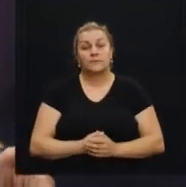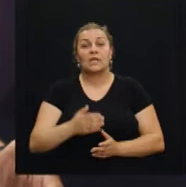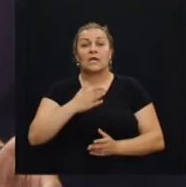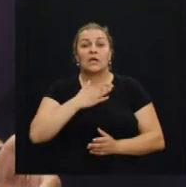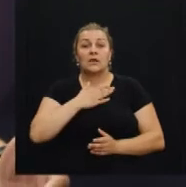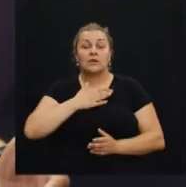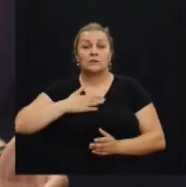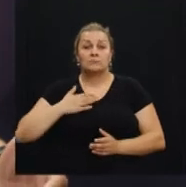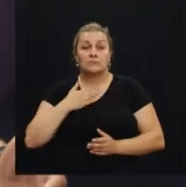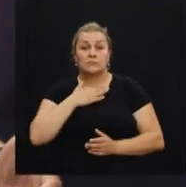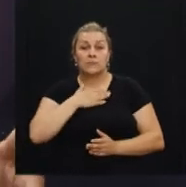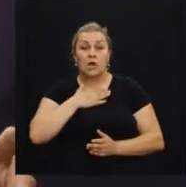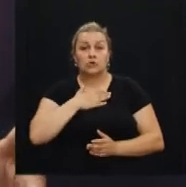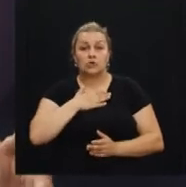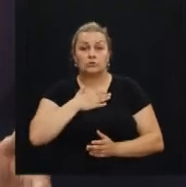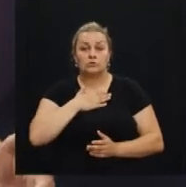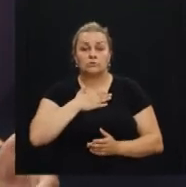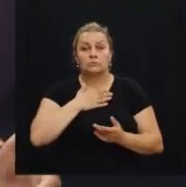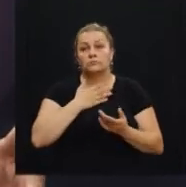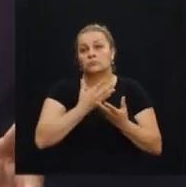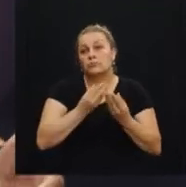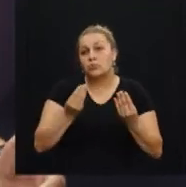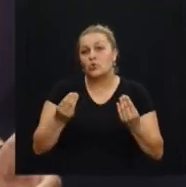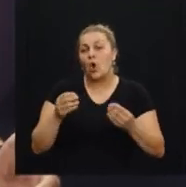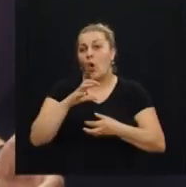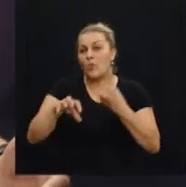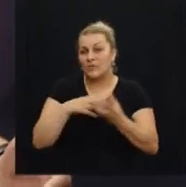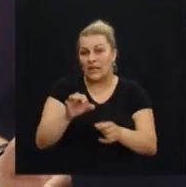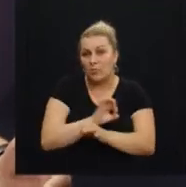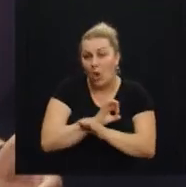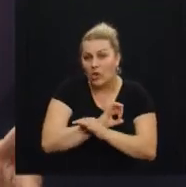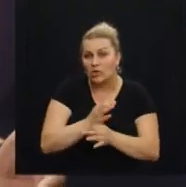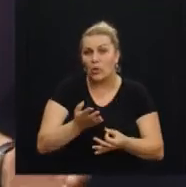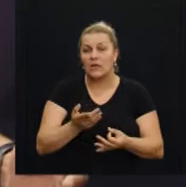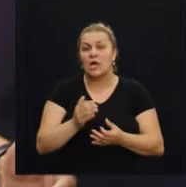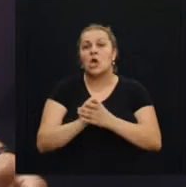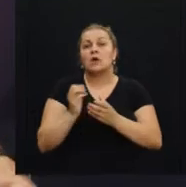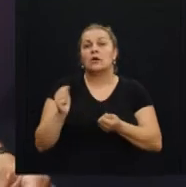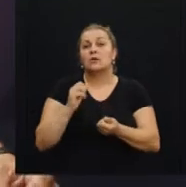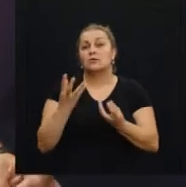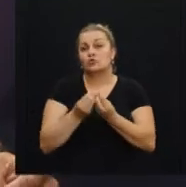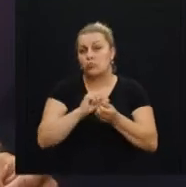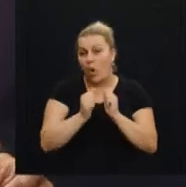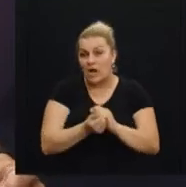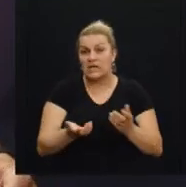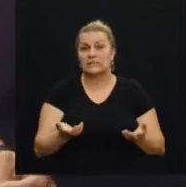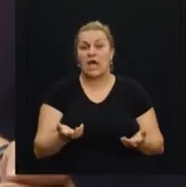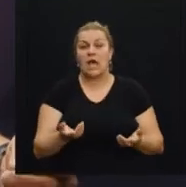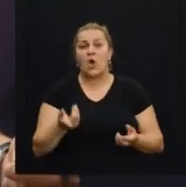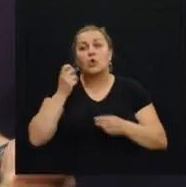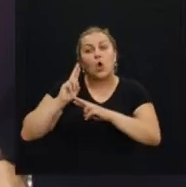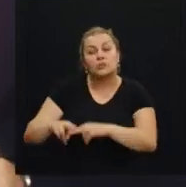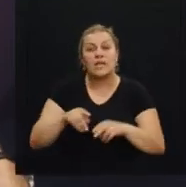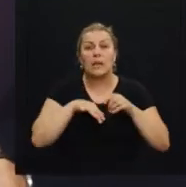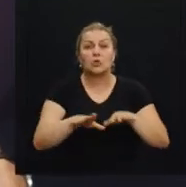našu svitu tih familije poginuli od suboraca, od